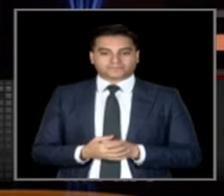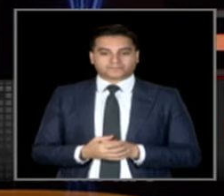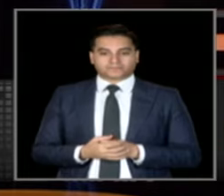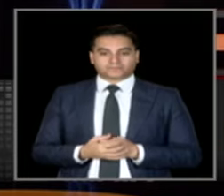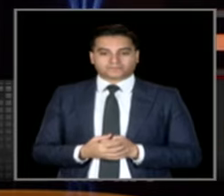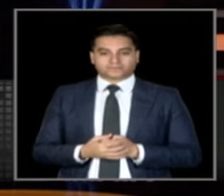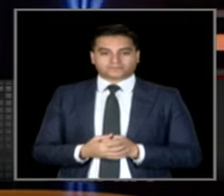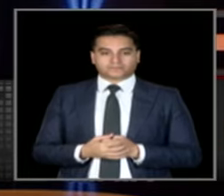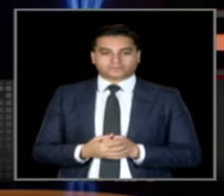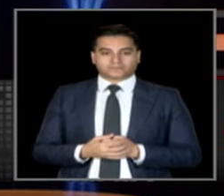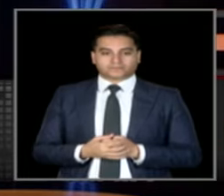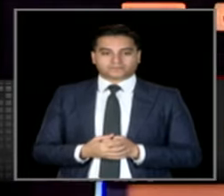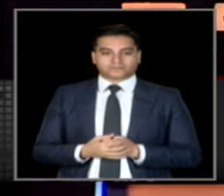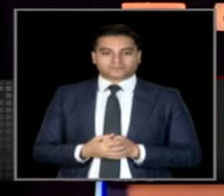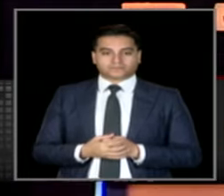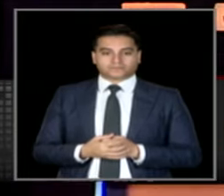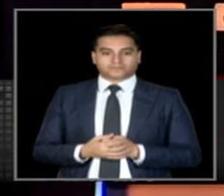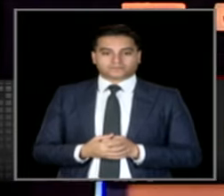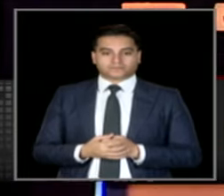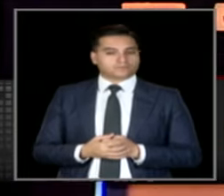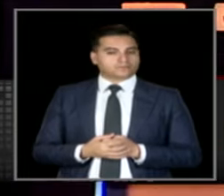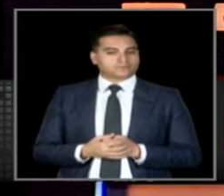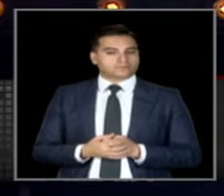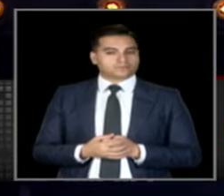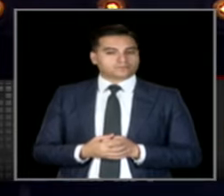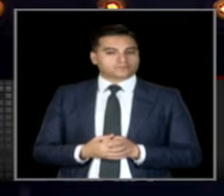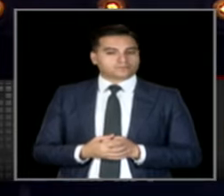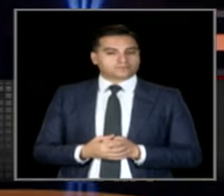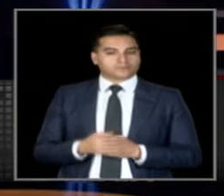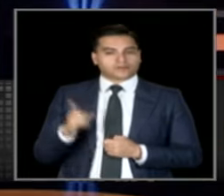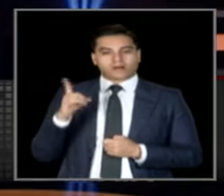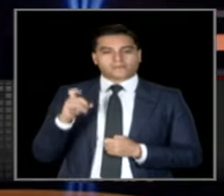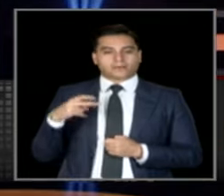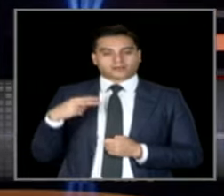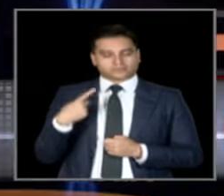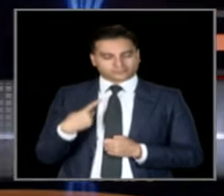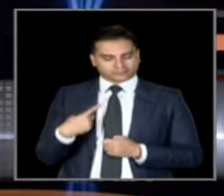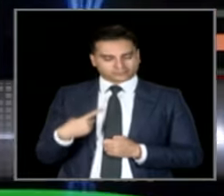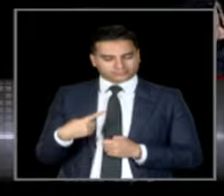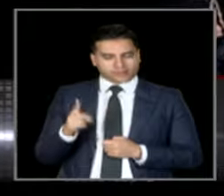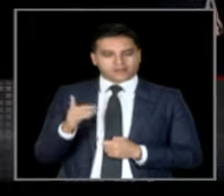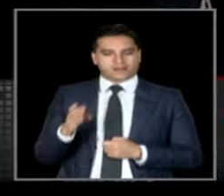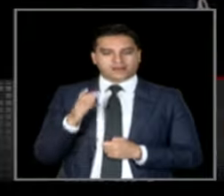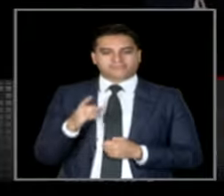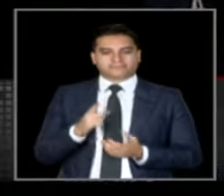يساوي كام؟ ربيع 116. إجابة صحيحة.